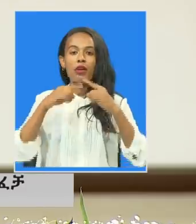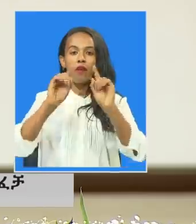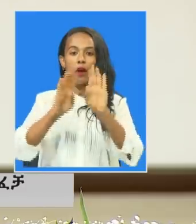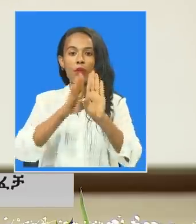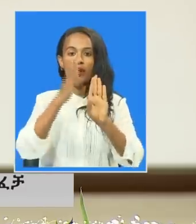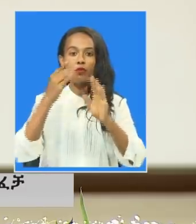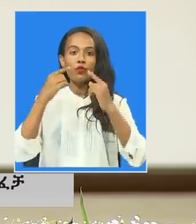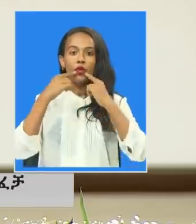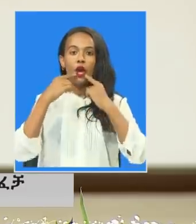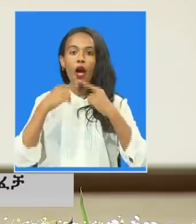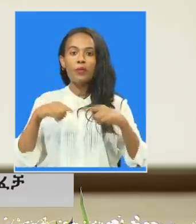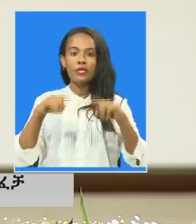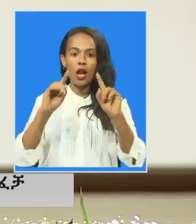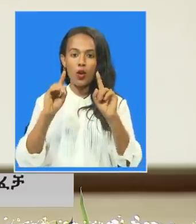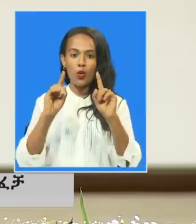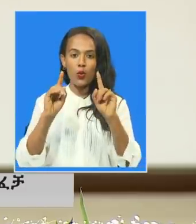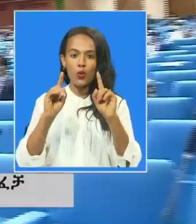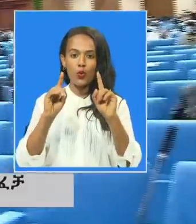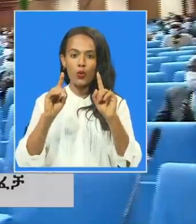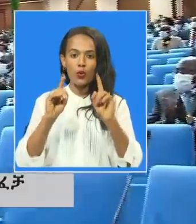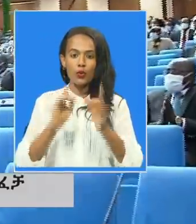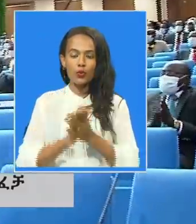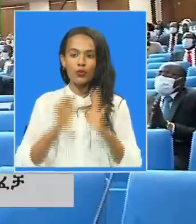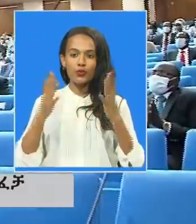መከፈቱን አበስራለሁ።